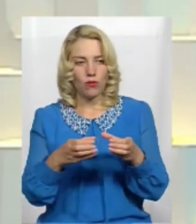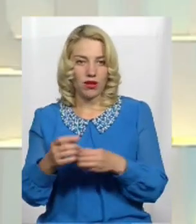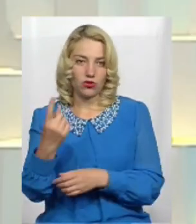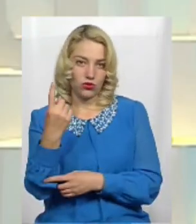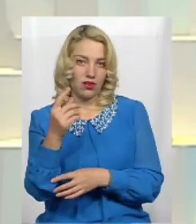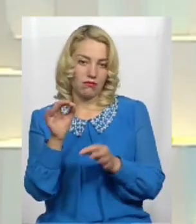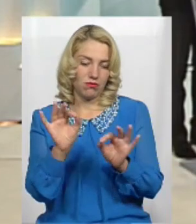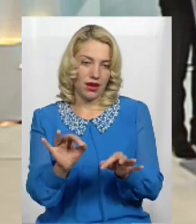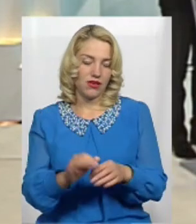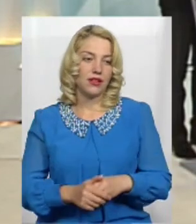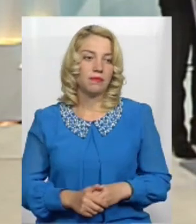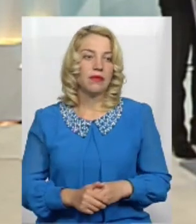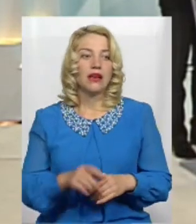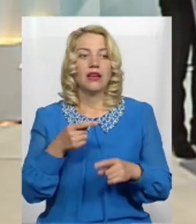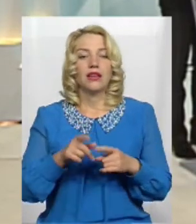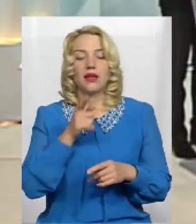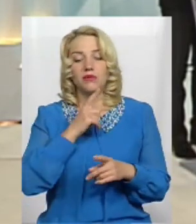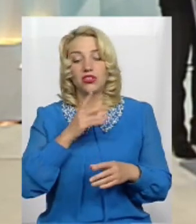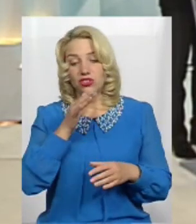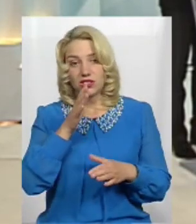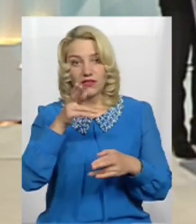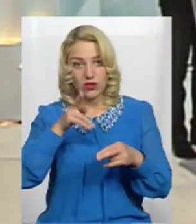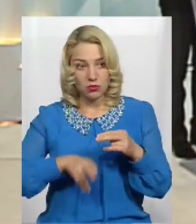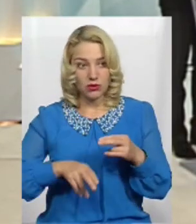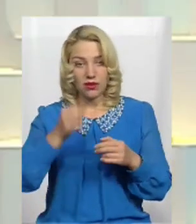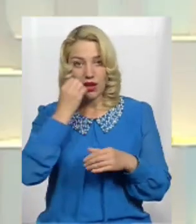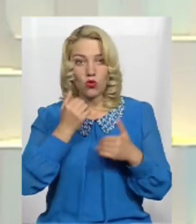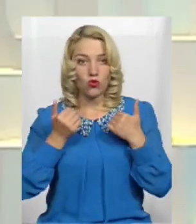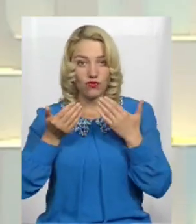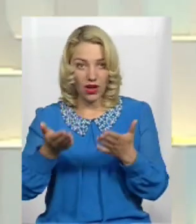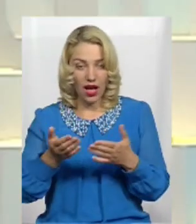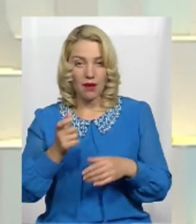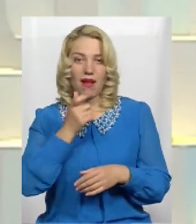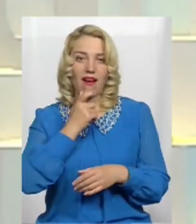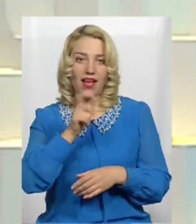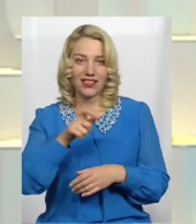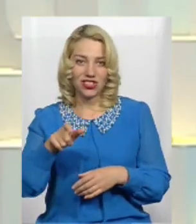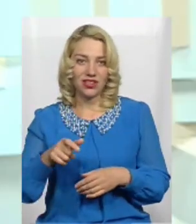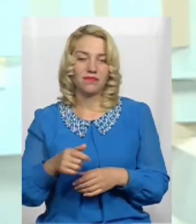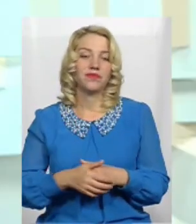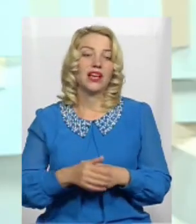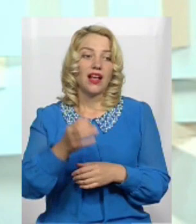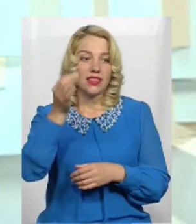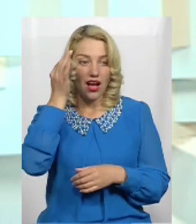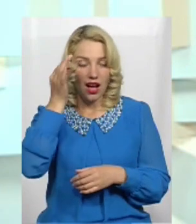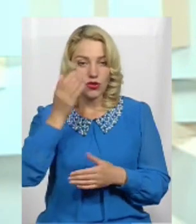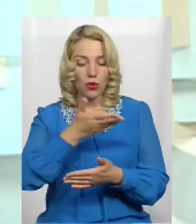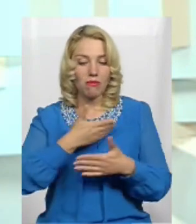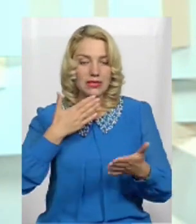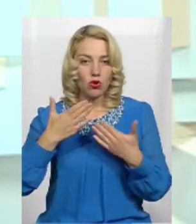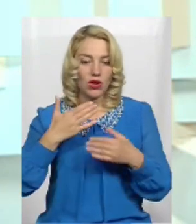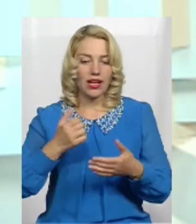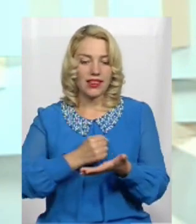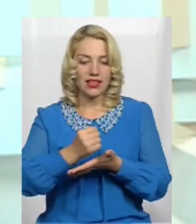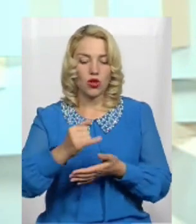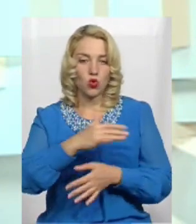Одна. Правильно. І час для нашого спілкування вичерпаний. Я вам дякую. Глядачам нагадую. Ми спілкувалися із